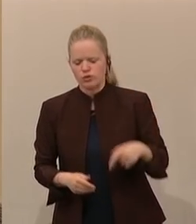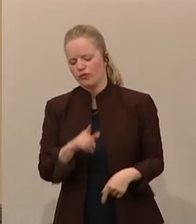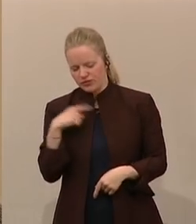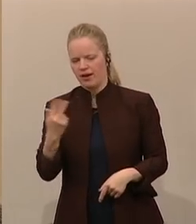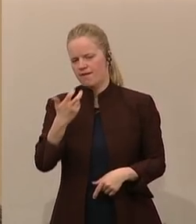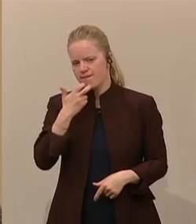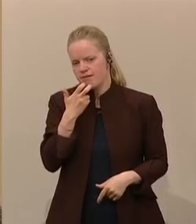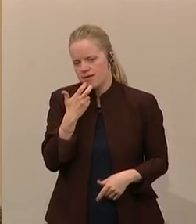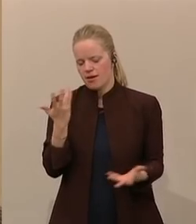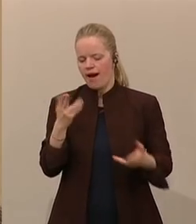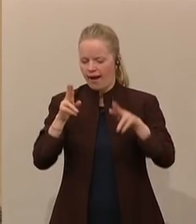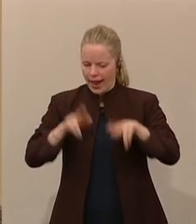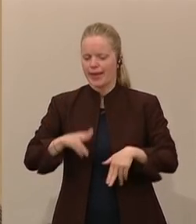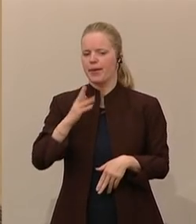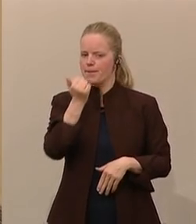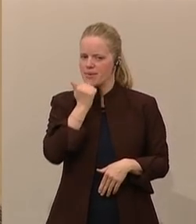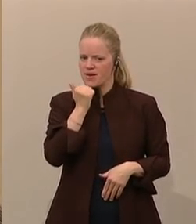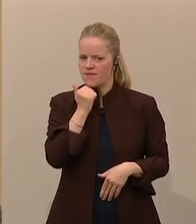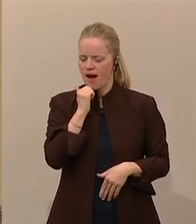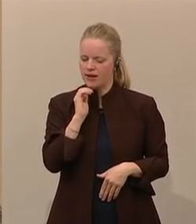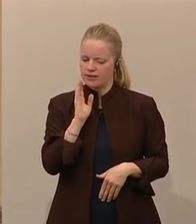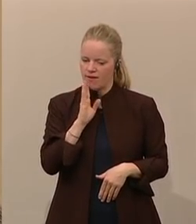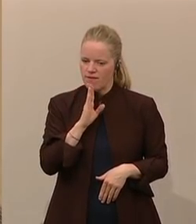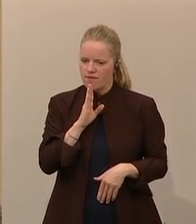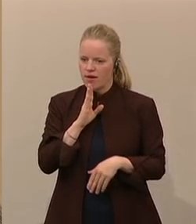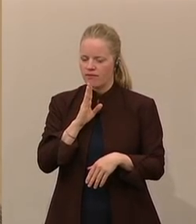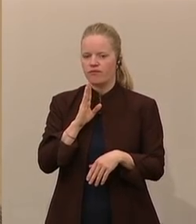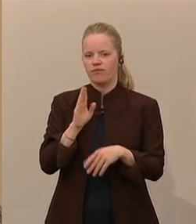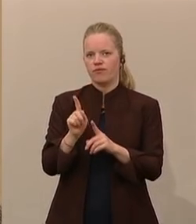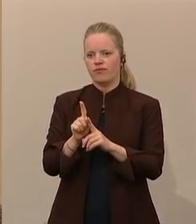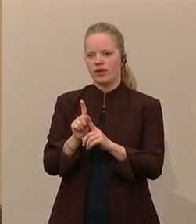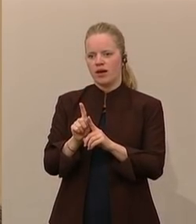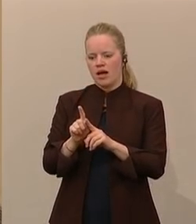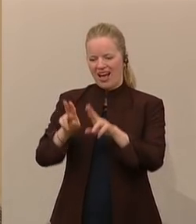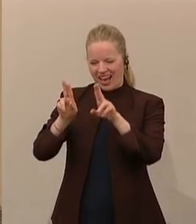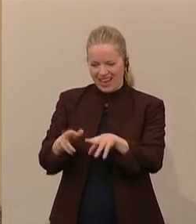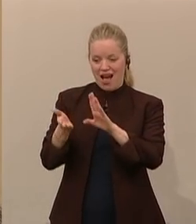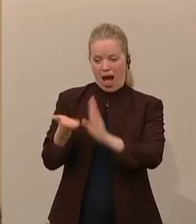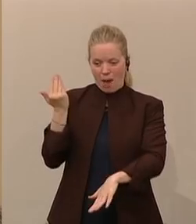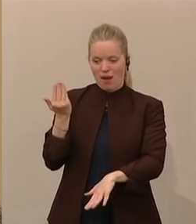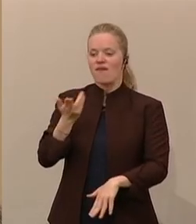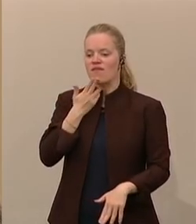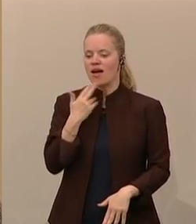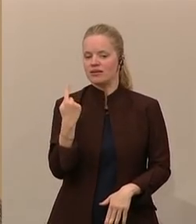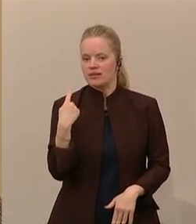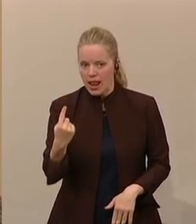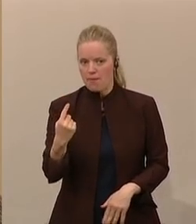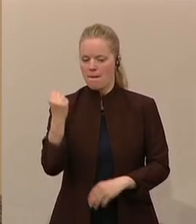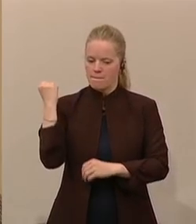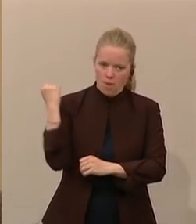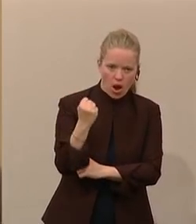was wir wollen, ist das Recht auf Privatsphäre nur jenen aberkennen, die Mörder, Vergewaltigte oder Terroristen sind. Also